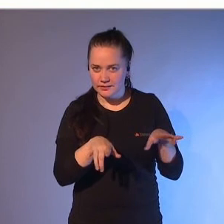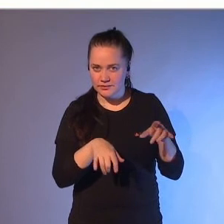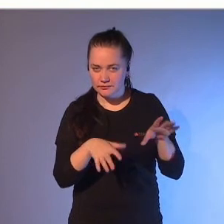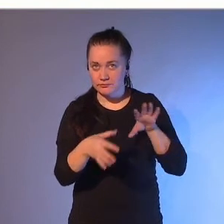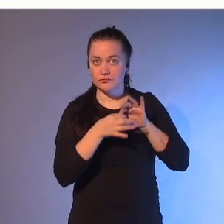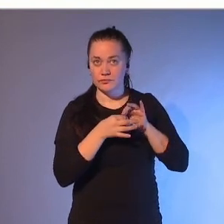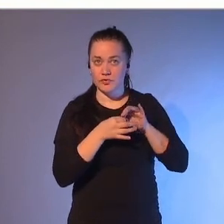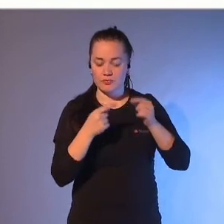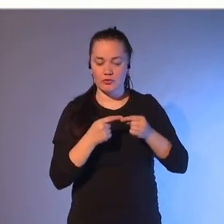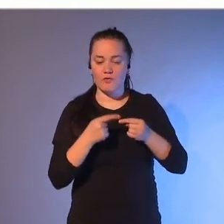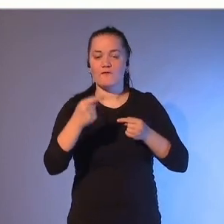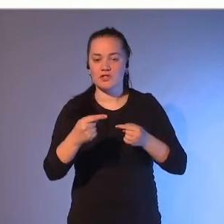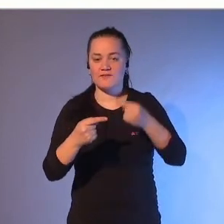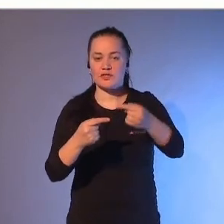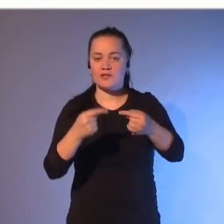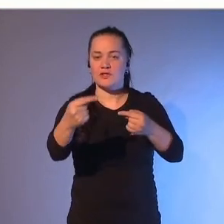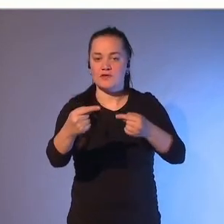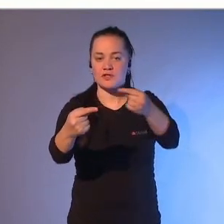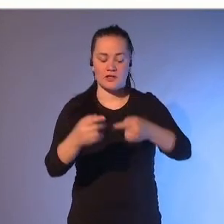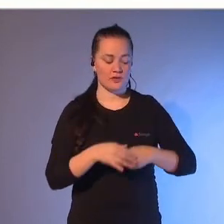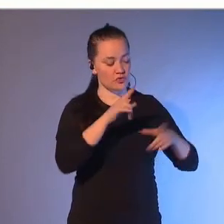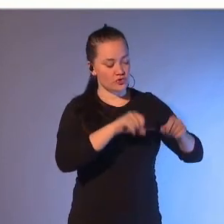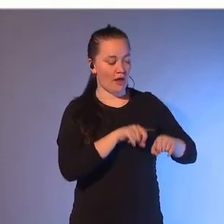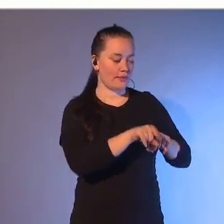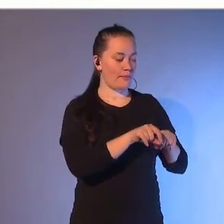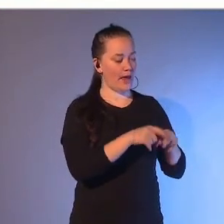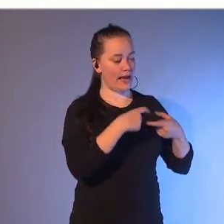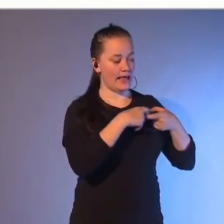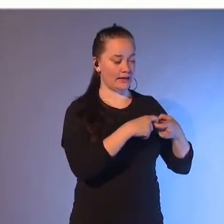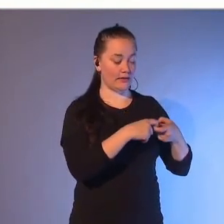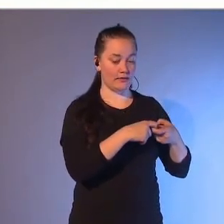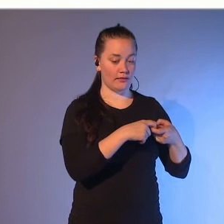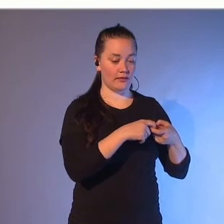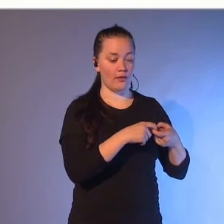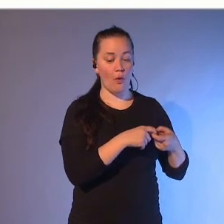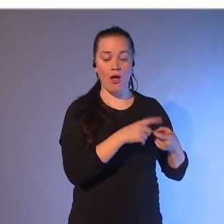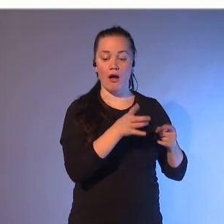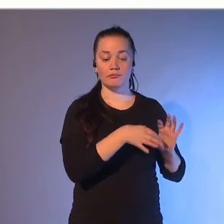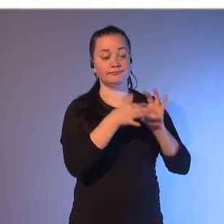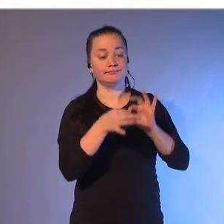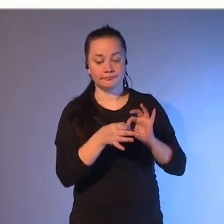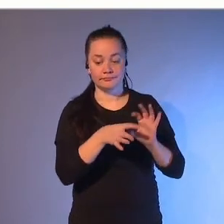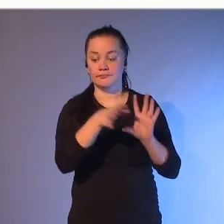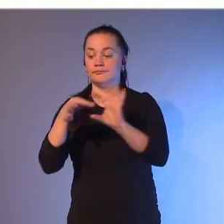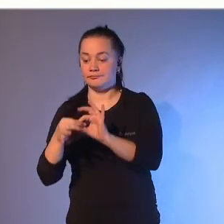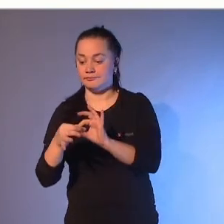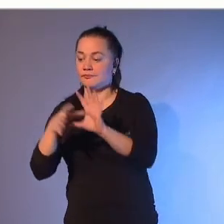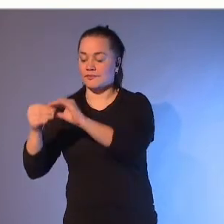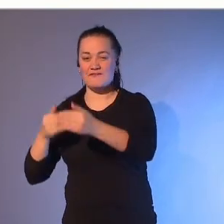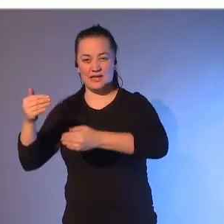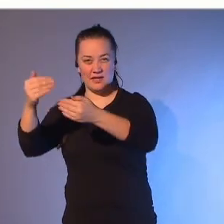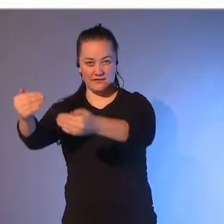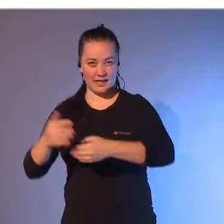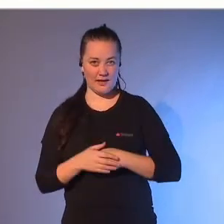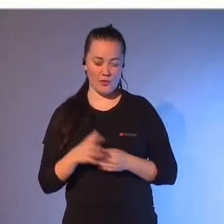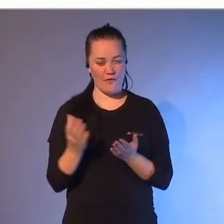fær videre. Sant? Du fær fra en lenke til den andre og blir tatt videre, og du får på en måte